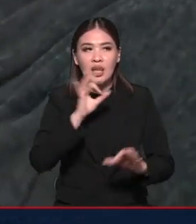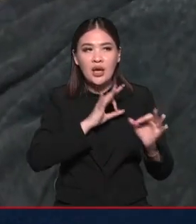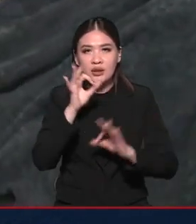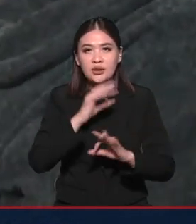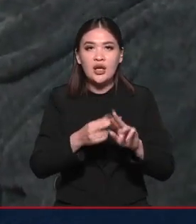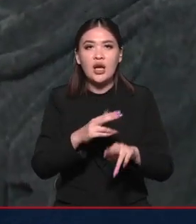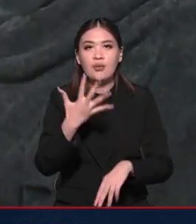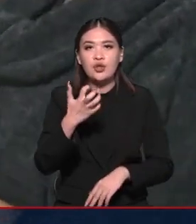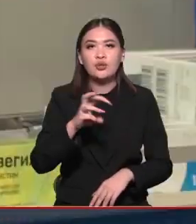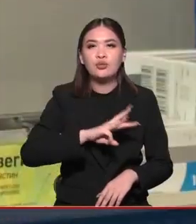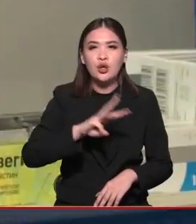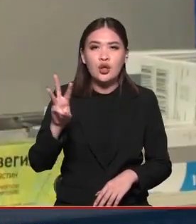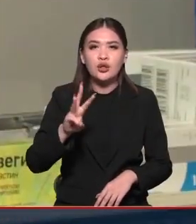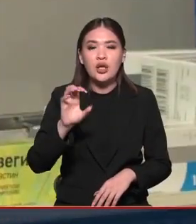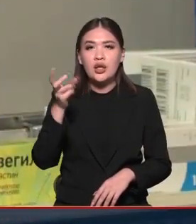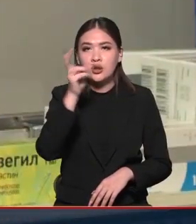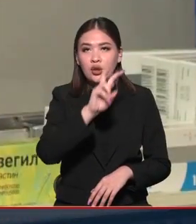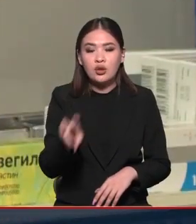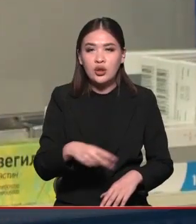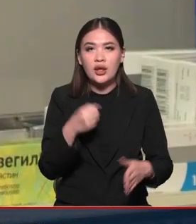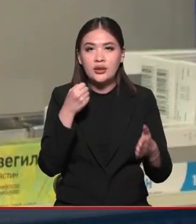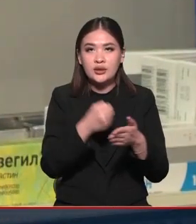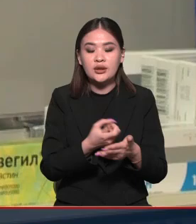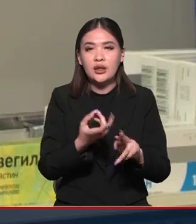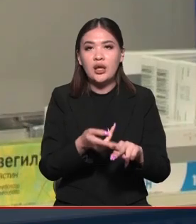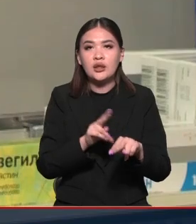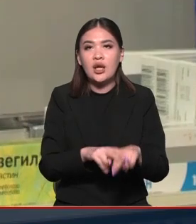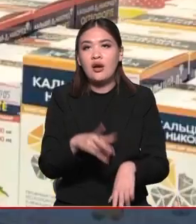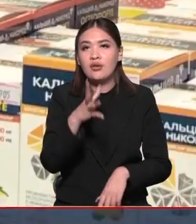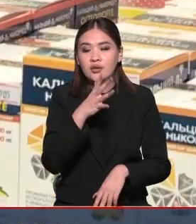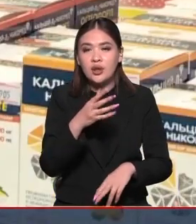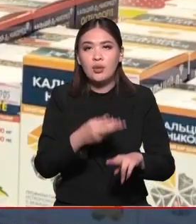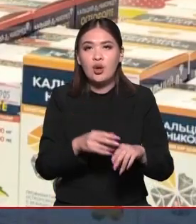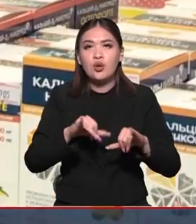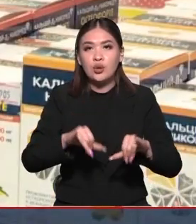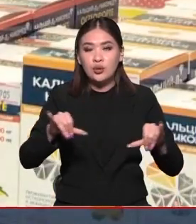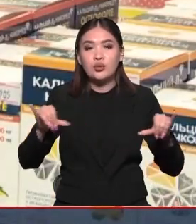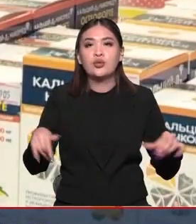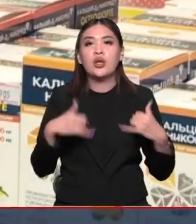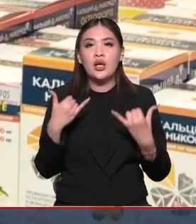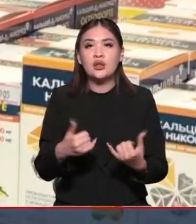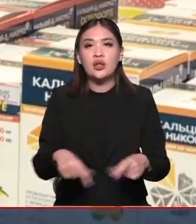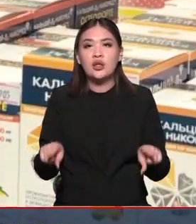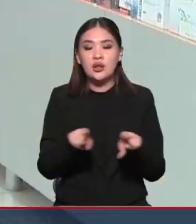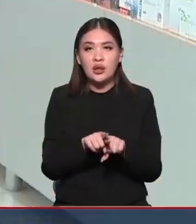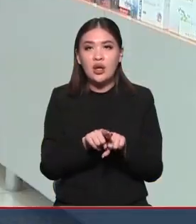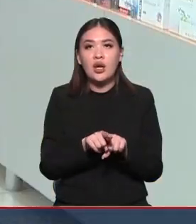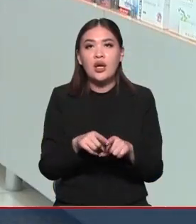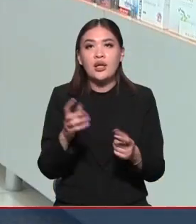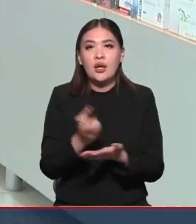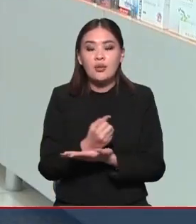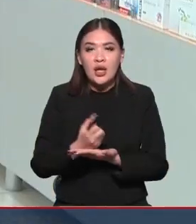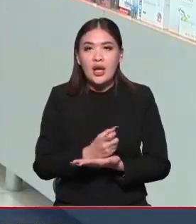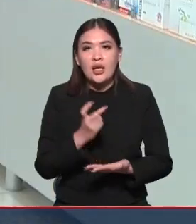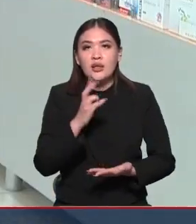нарығы 500 миллион ақш долларға бағаланады. Бұл көрсеткіш уақыт өткен сайын артып келеді. Сондықтан бірыңғай отандық дистрибьютор болып табылатын